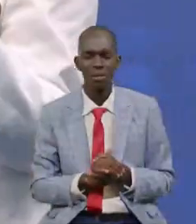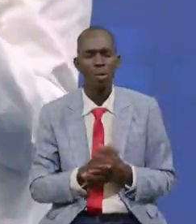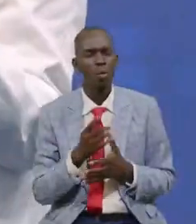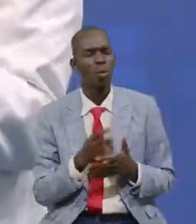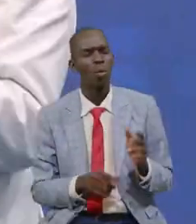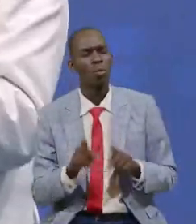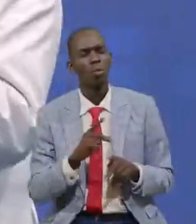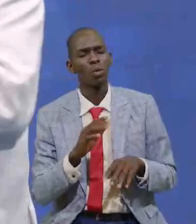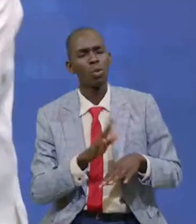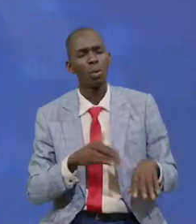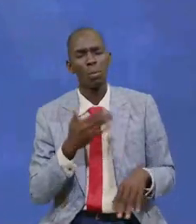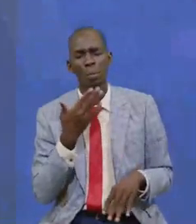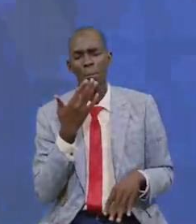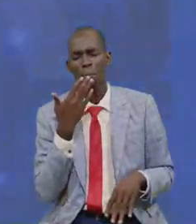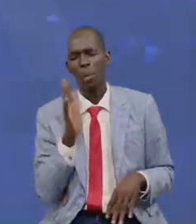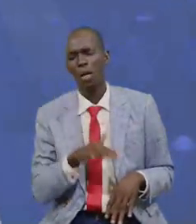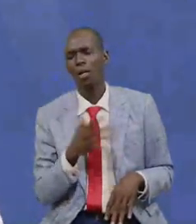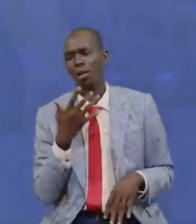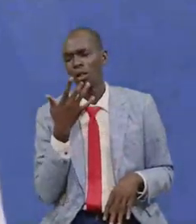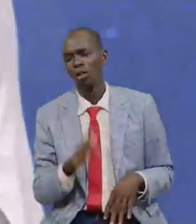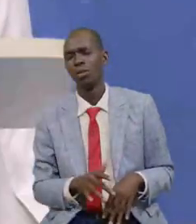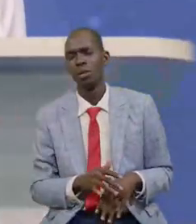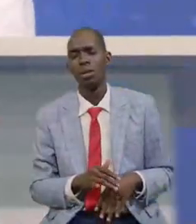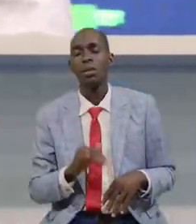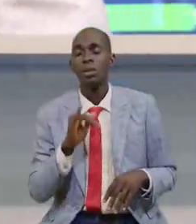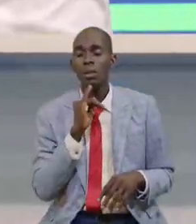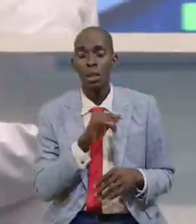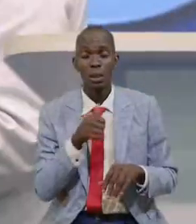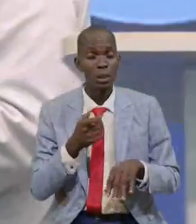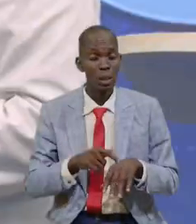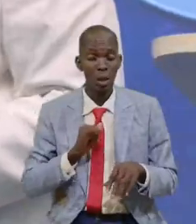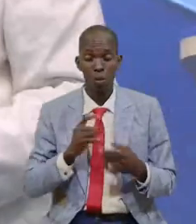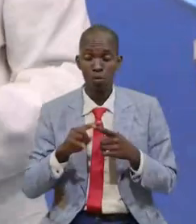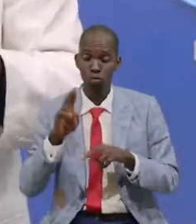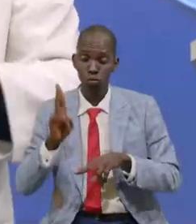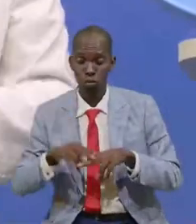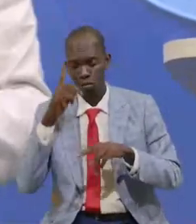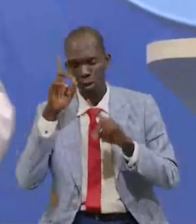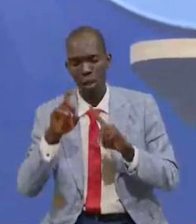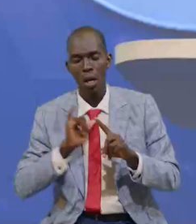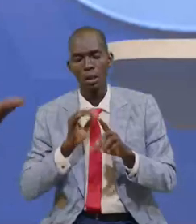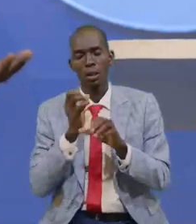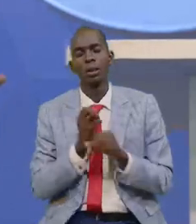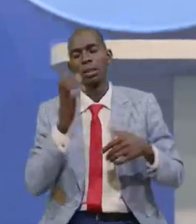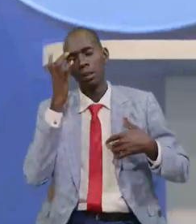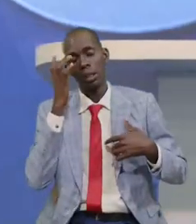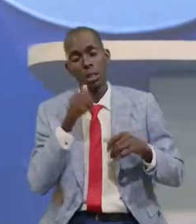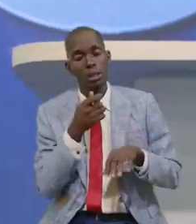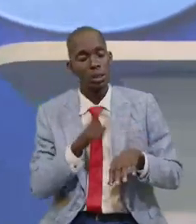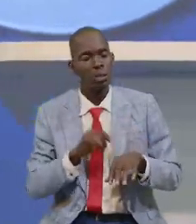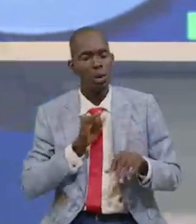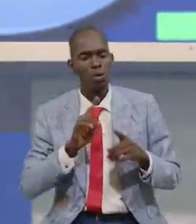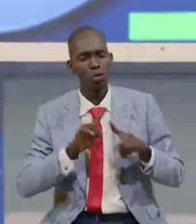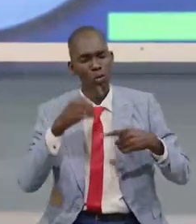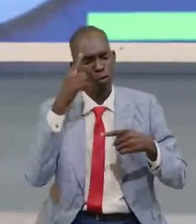Ce qu'on appelle mes veines, mauvaise chance, c'est lorsque je veux passer mon examen que je tombe malade. C'est là que